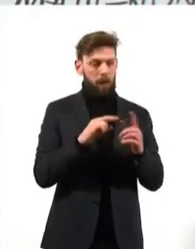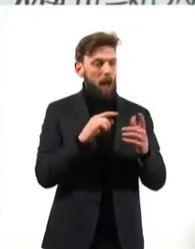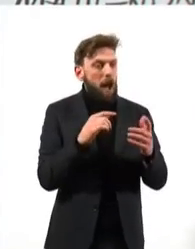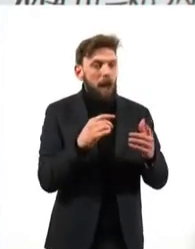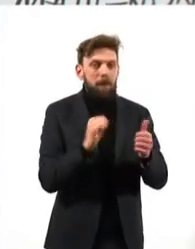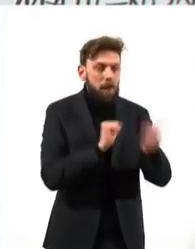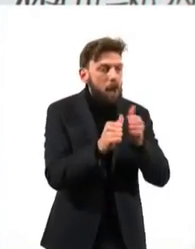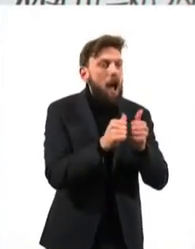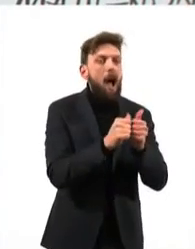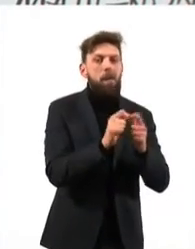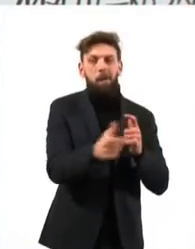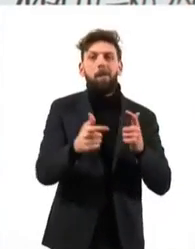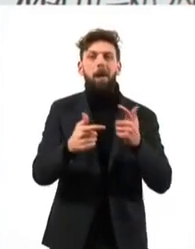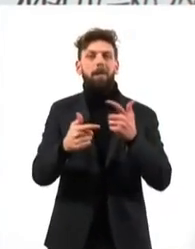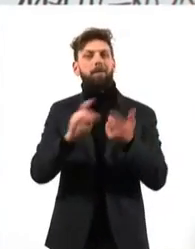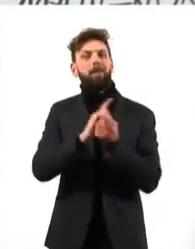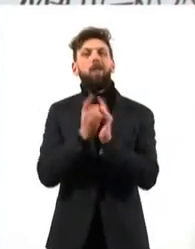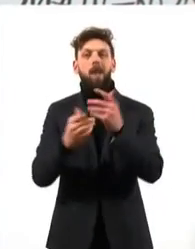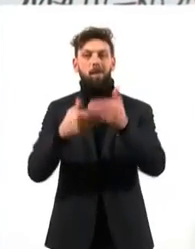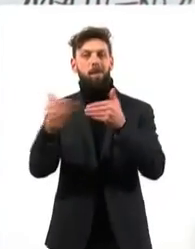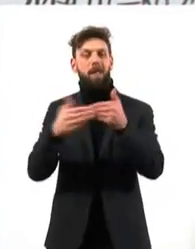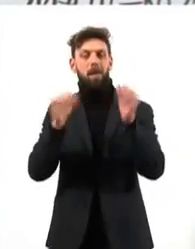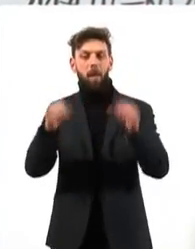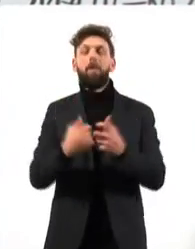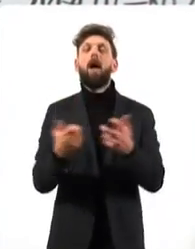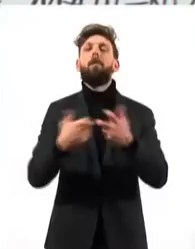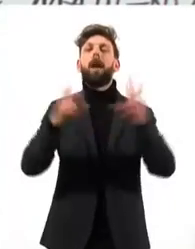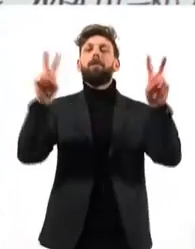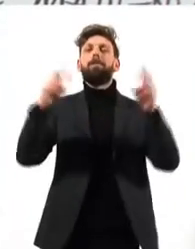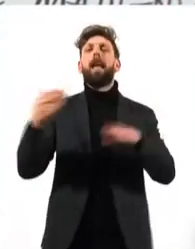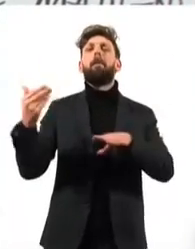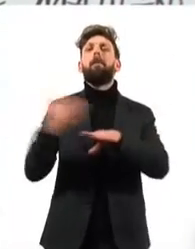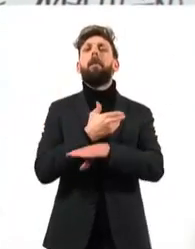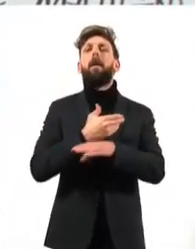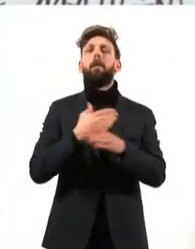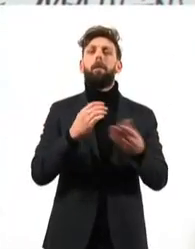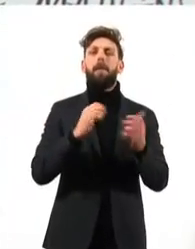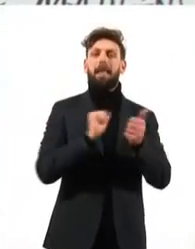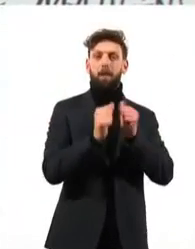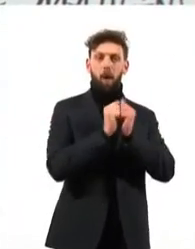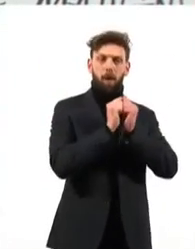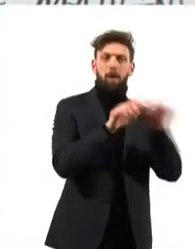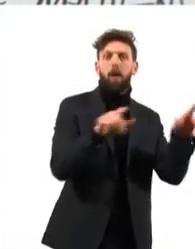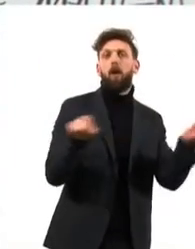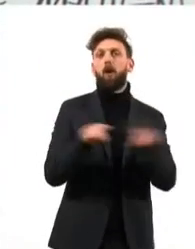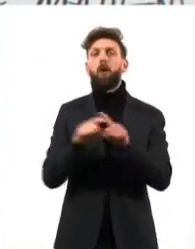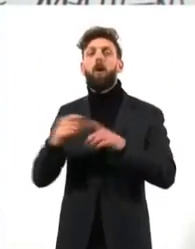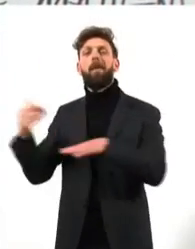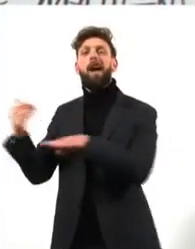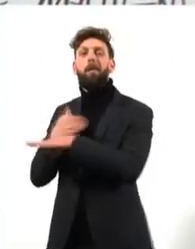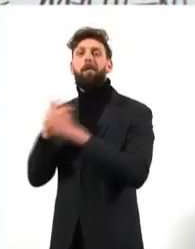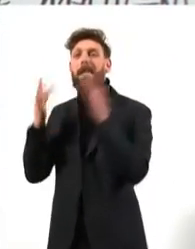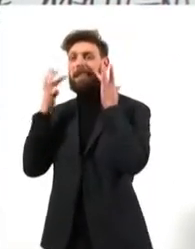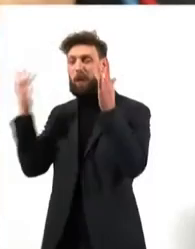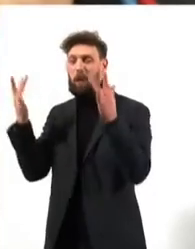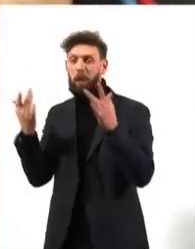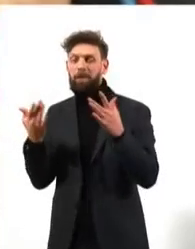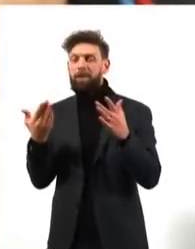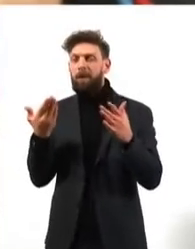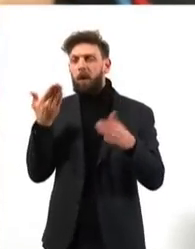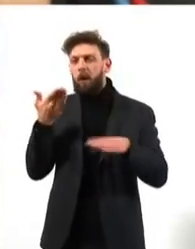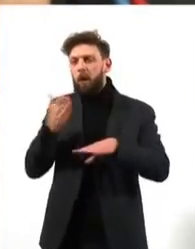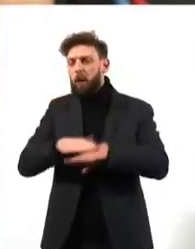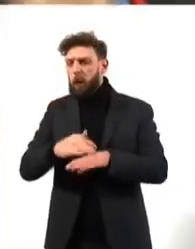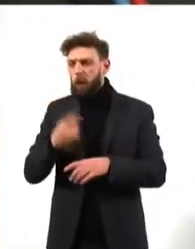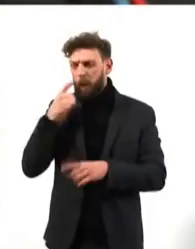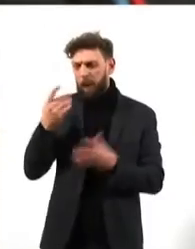On a développé le pass sport comme le pass culture. Manifestement, le pass culture marche mieux que le pass sport.